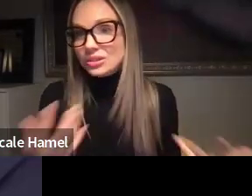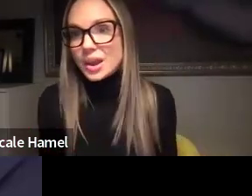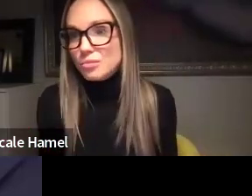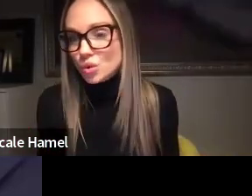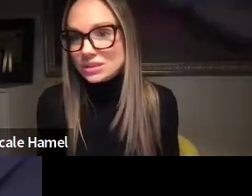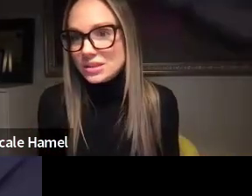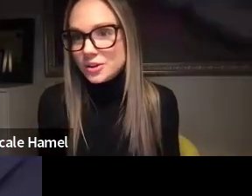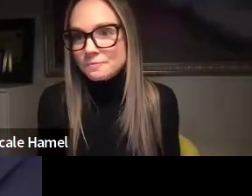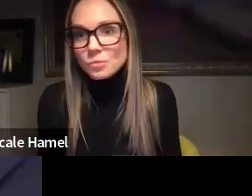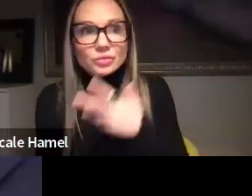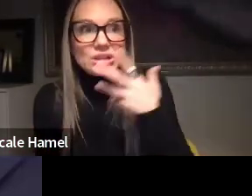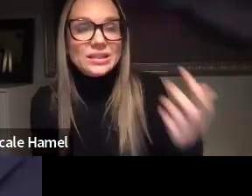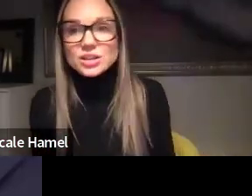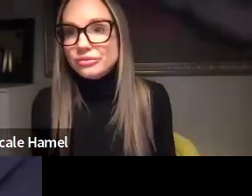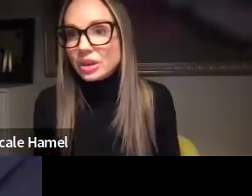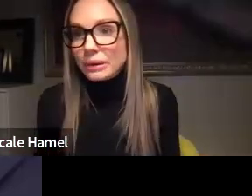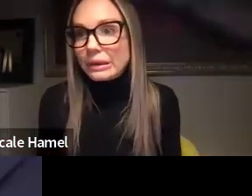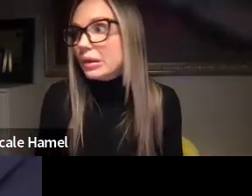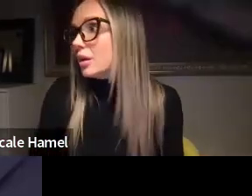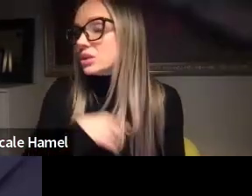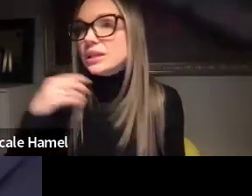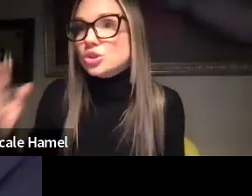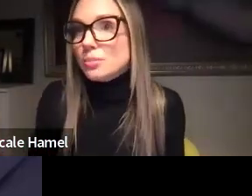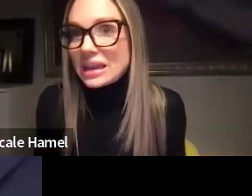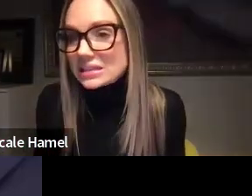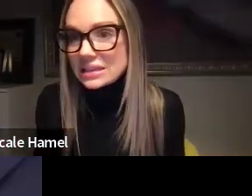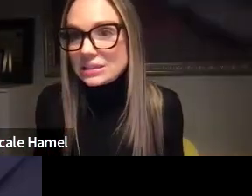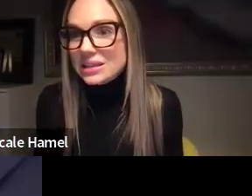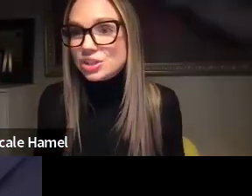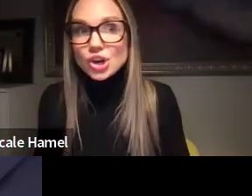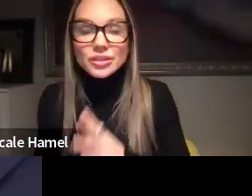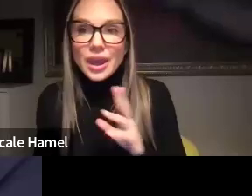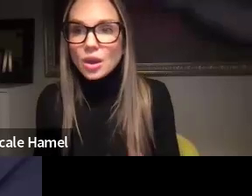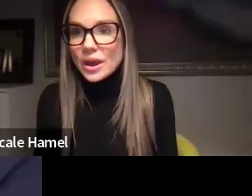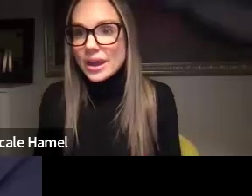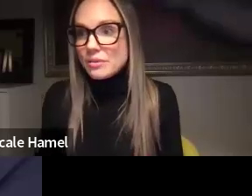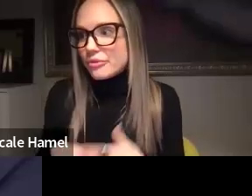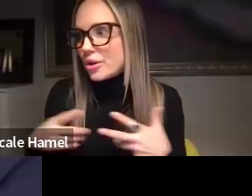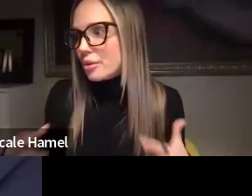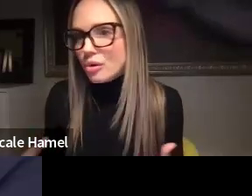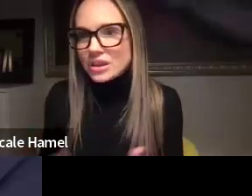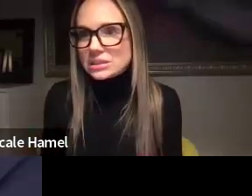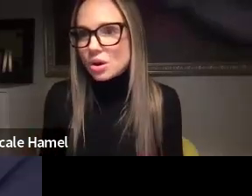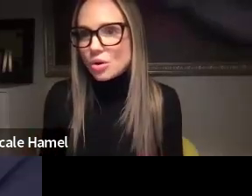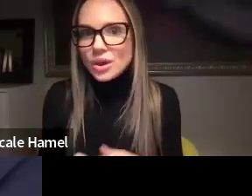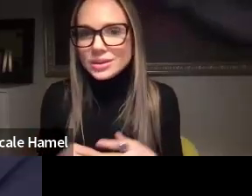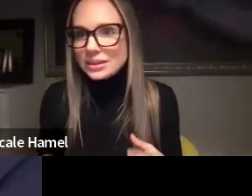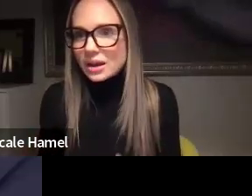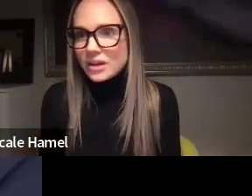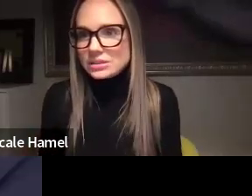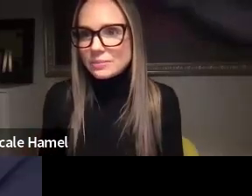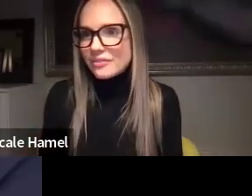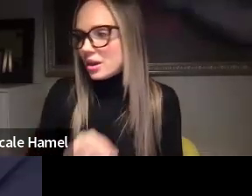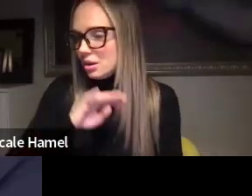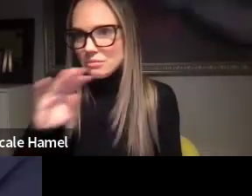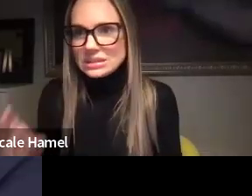Mais ça peut être très beau aussi. Vous allez dans une friperie, vous allez dans un magasin, c'est des soldes incroyables, vous voyez un beau veston, il